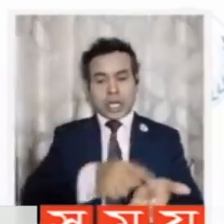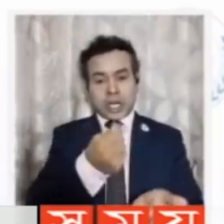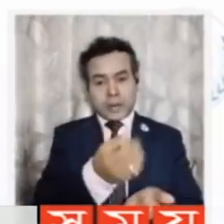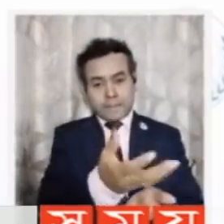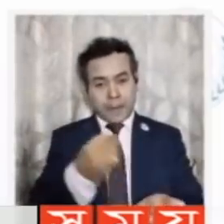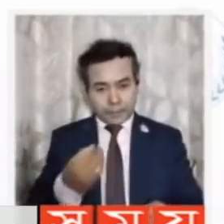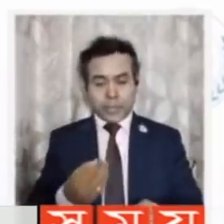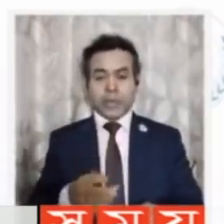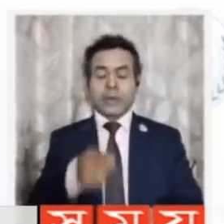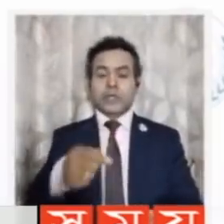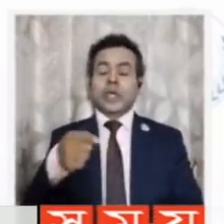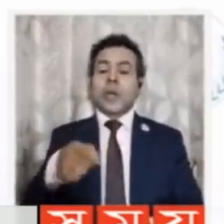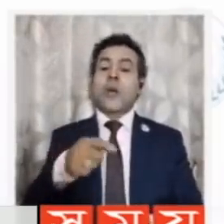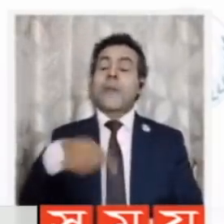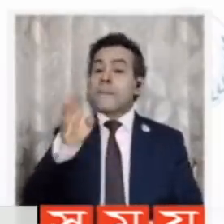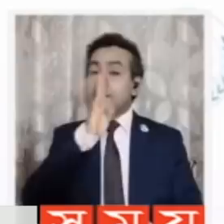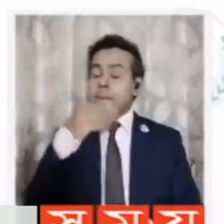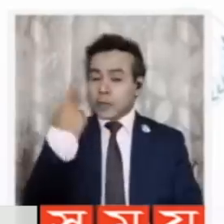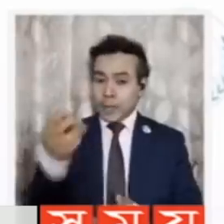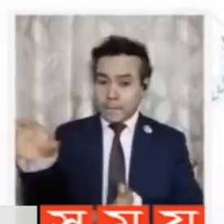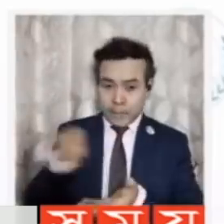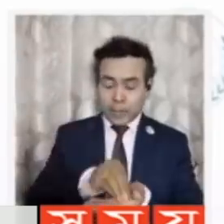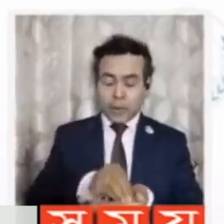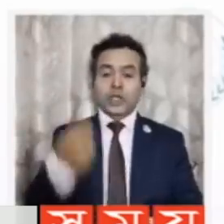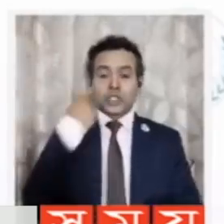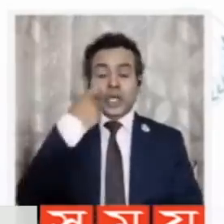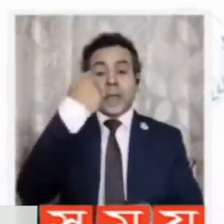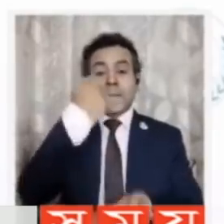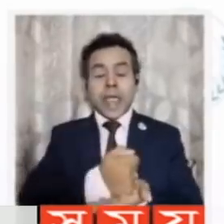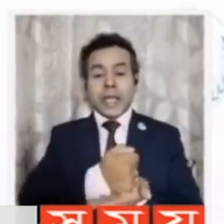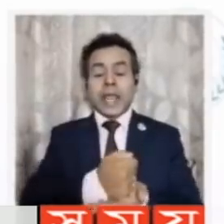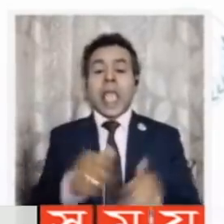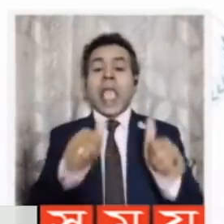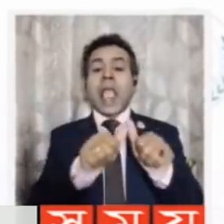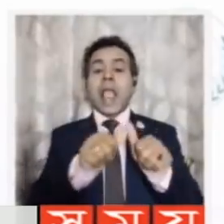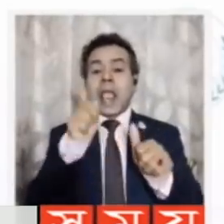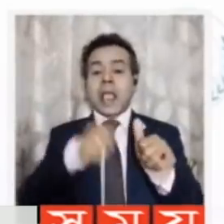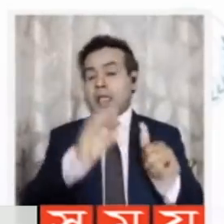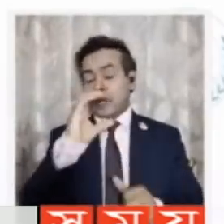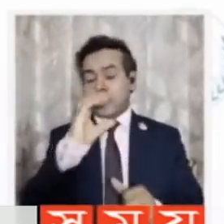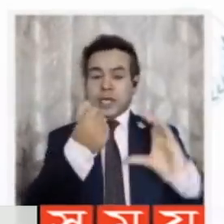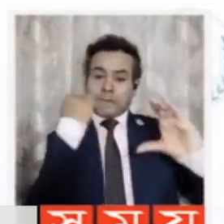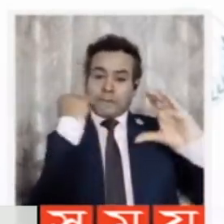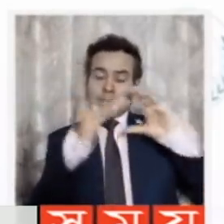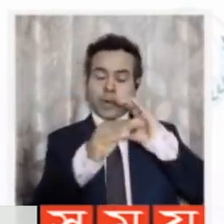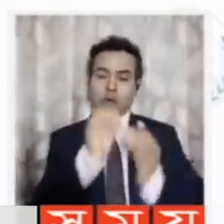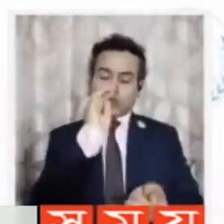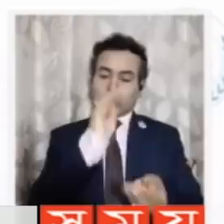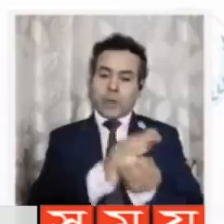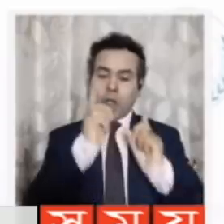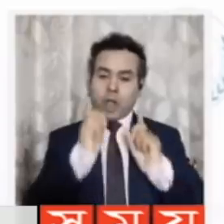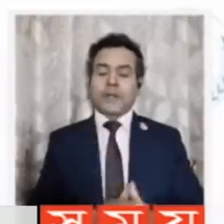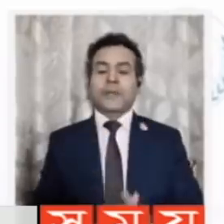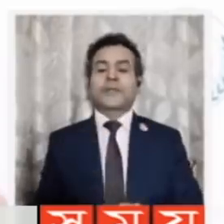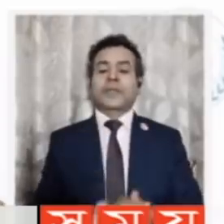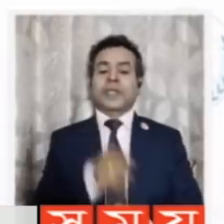সরকারি কোষাগারে জমা হবে। এই ছিল নির্ধারিত ফি, আরটিপিসিআর টেস্টের ফি এবং হার নির্ধারণ